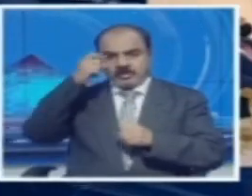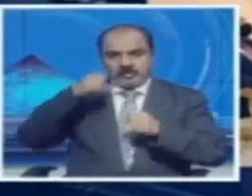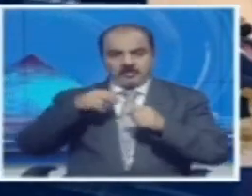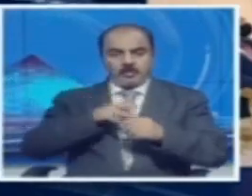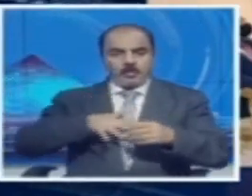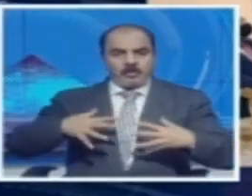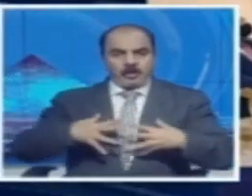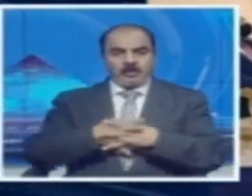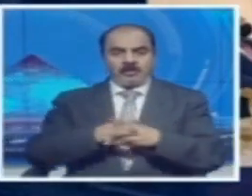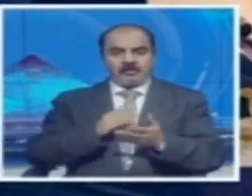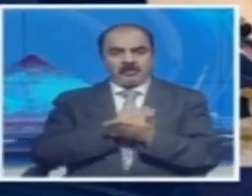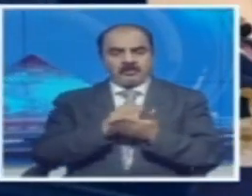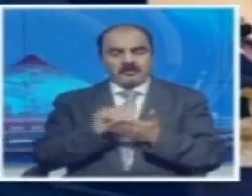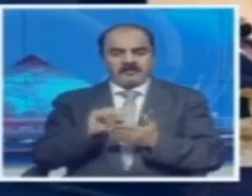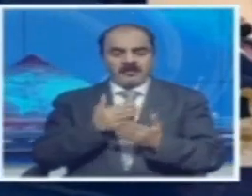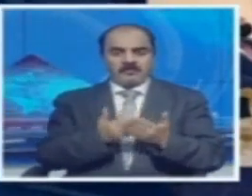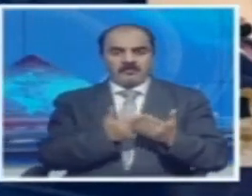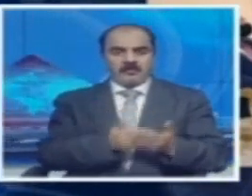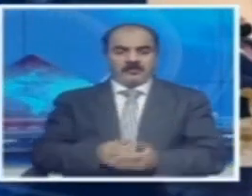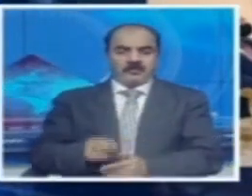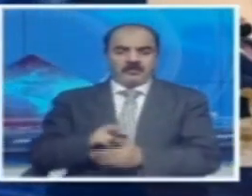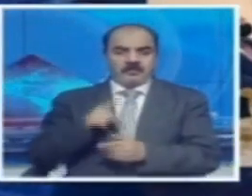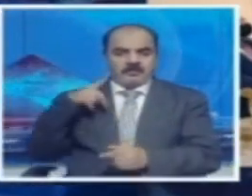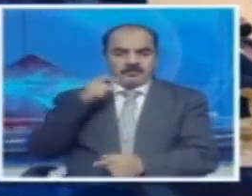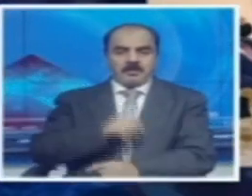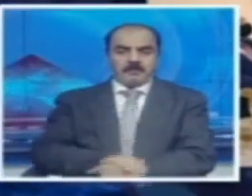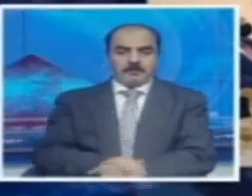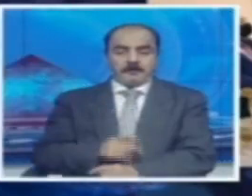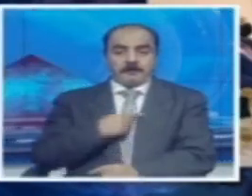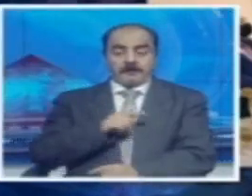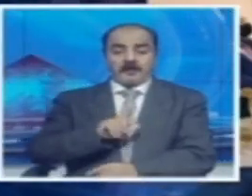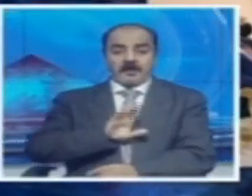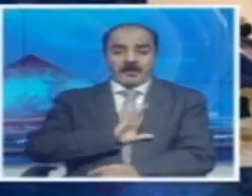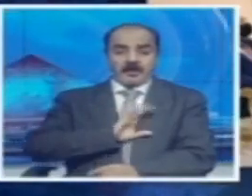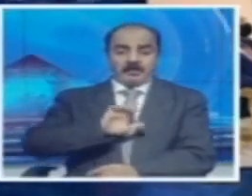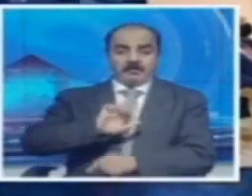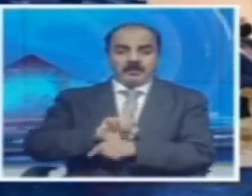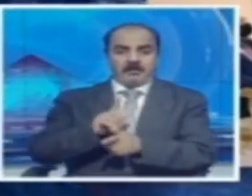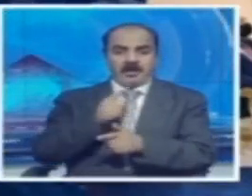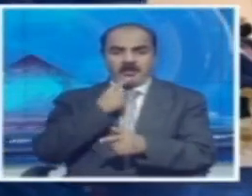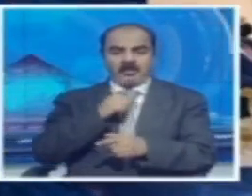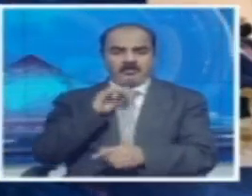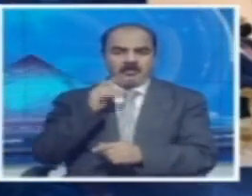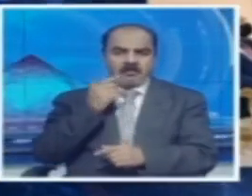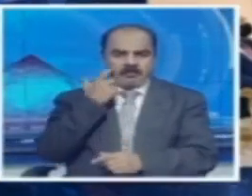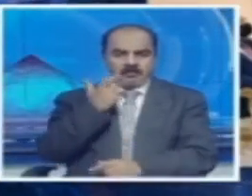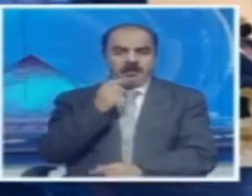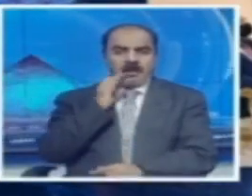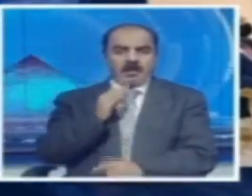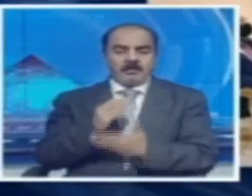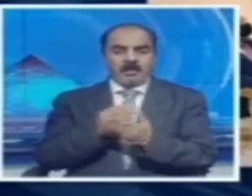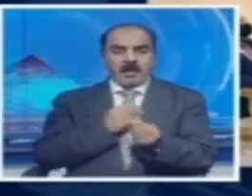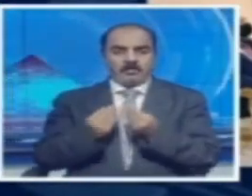يتطلب بذل كافة الجهود الجماعية لمكافحته. من جانبه، أكد قائد القيادة المركزية الأمريكية